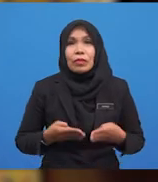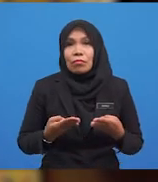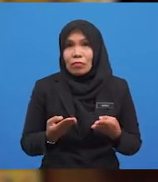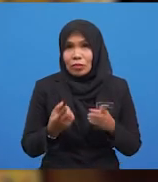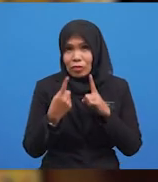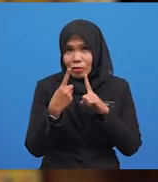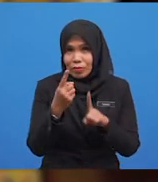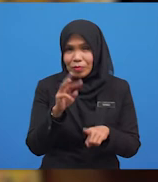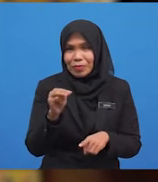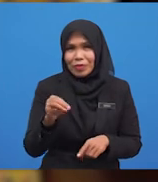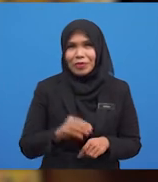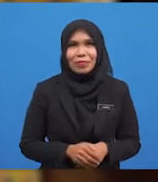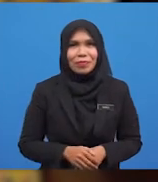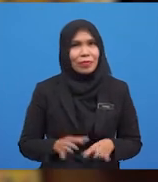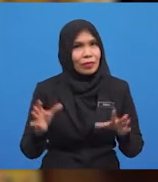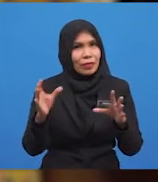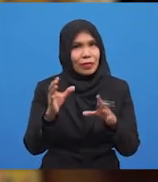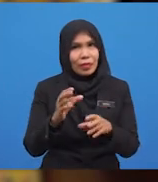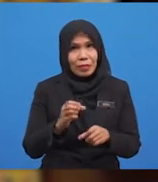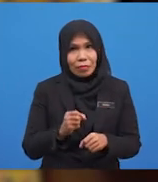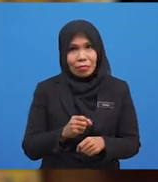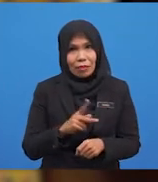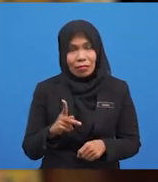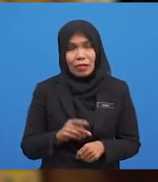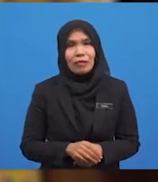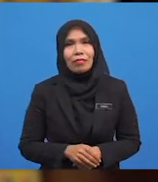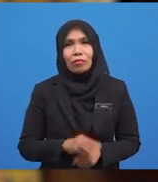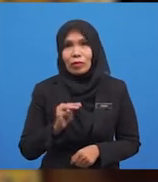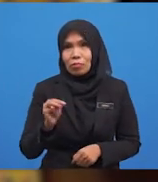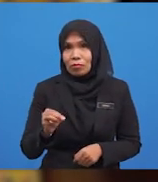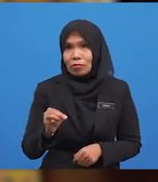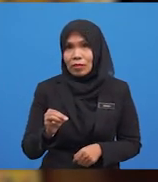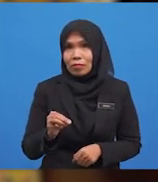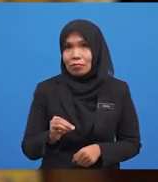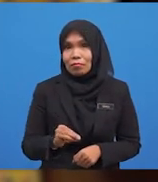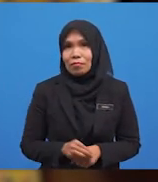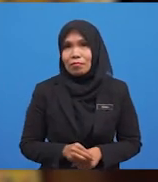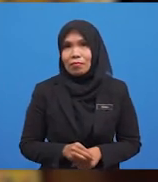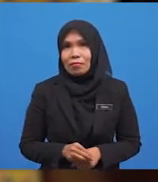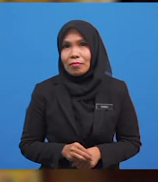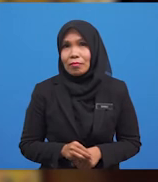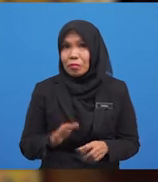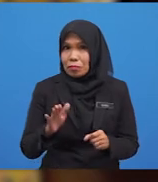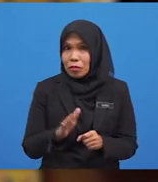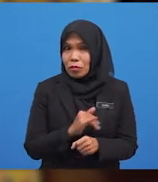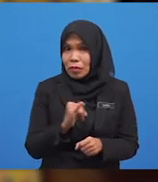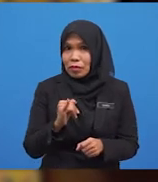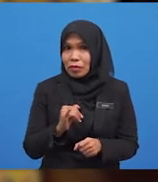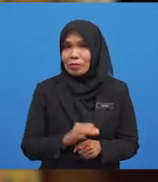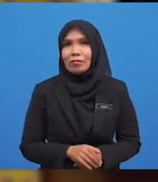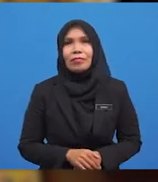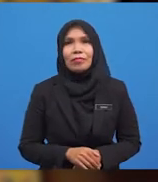Bagaimana jawapan murid-murid? Dapatkah murid-murid memenuhi kriteria jawapan yang telah cikgu sebutkan